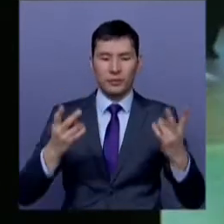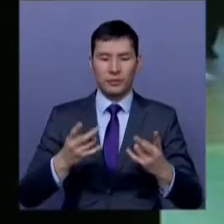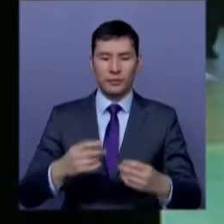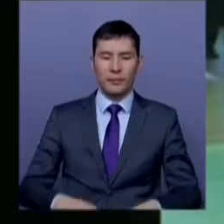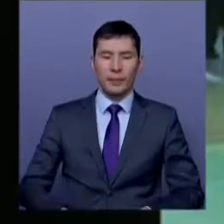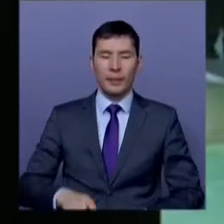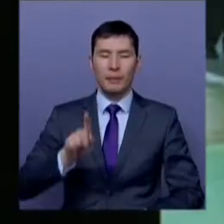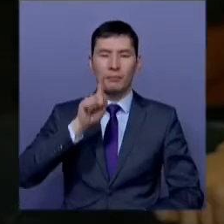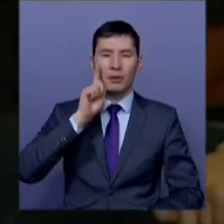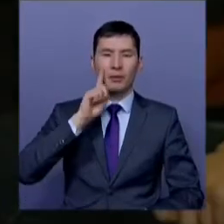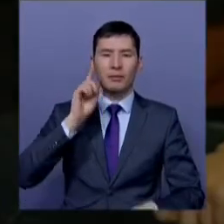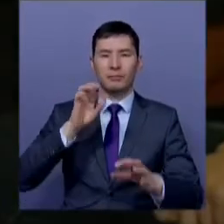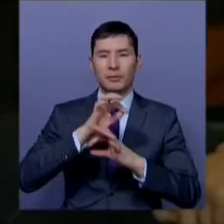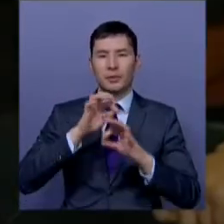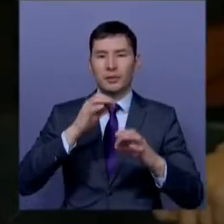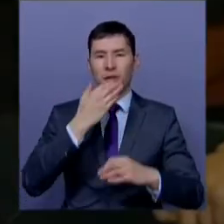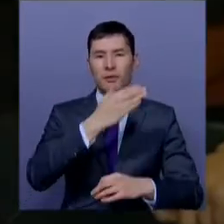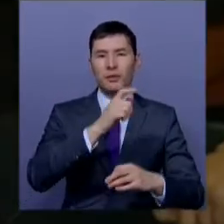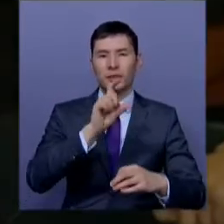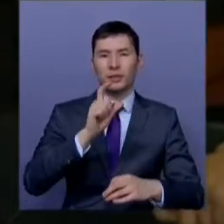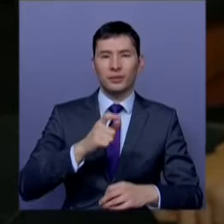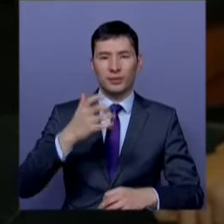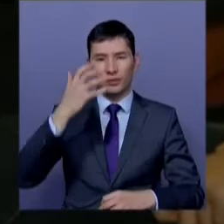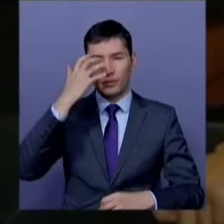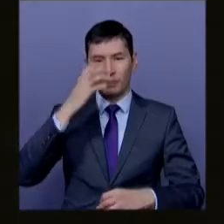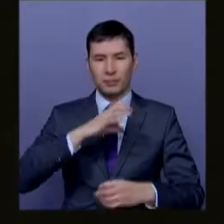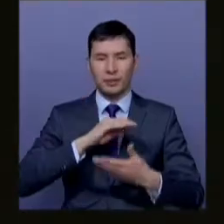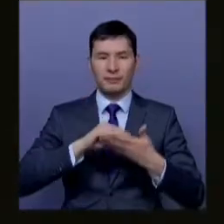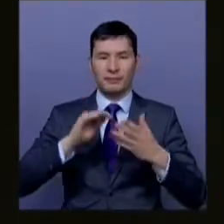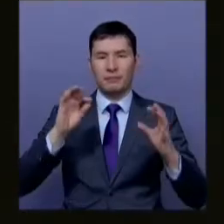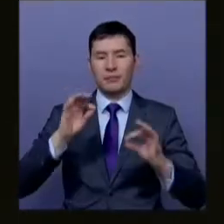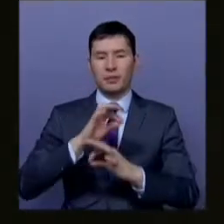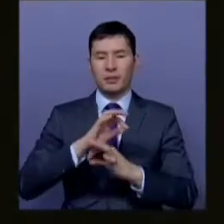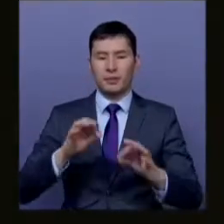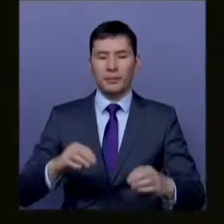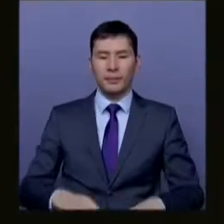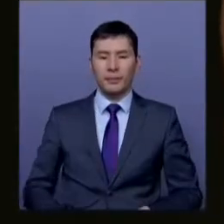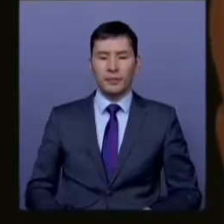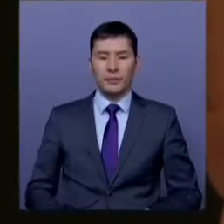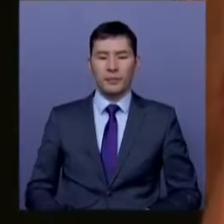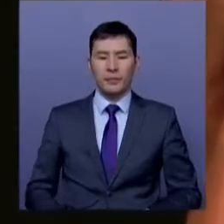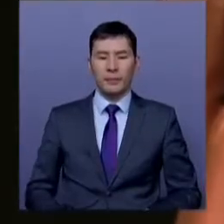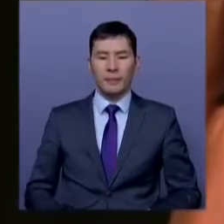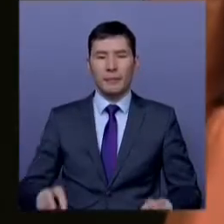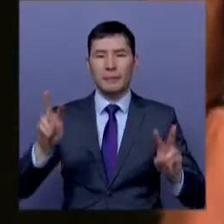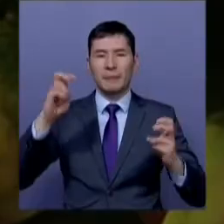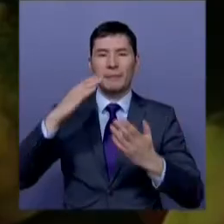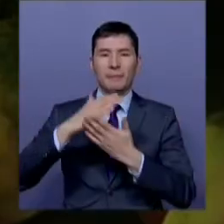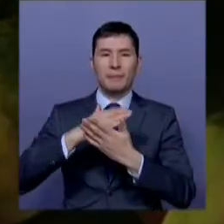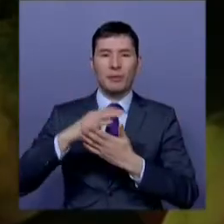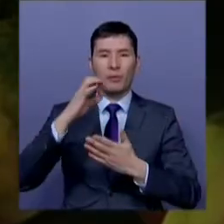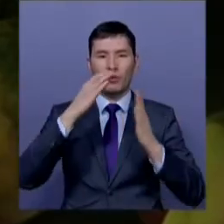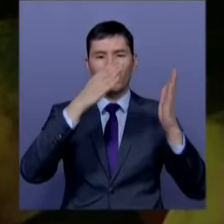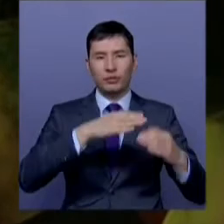қара сөздерін мәнерлеп оқып, сахналық қойылымдарын да тарту етті. Жас буынның Абайды танып білуге деген ынтасы дайындықтарынан ақ көрініп тұр.